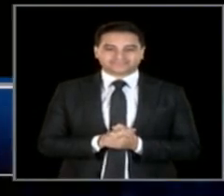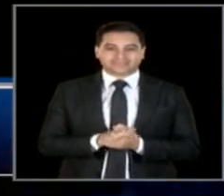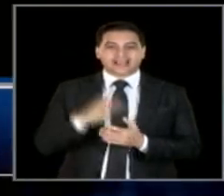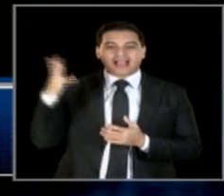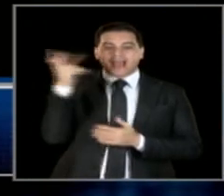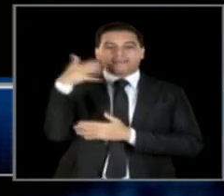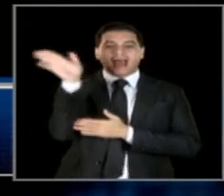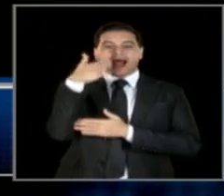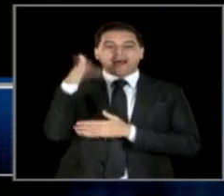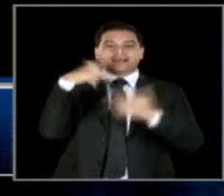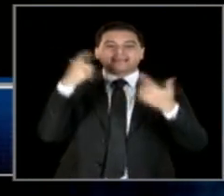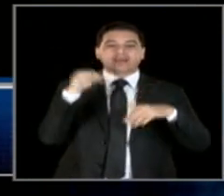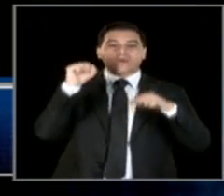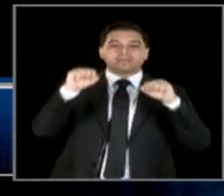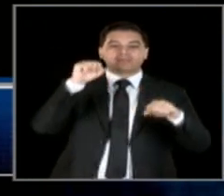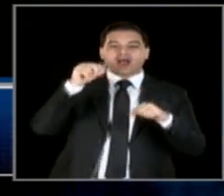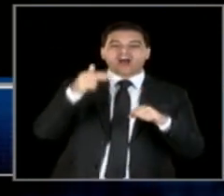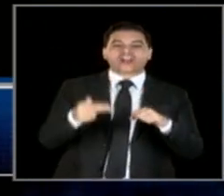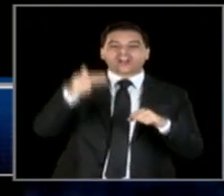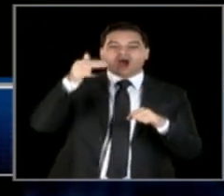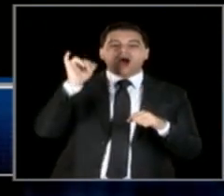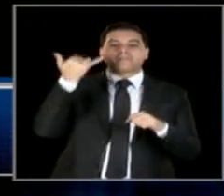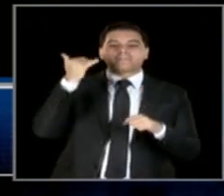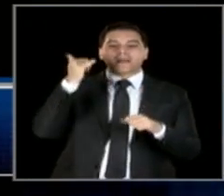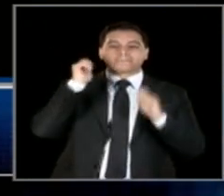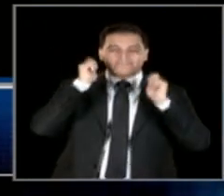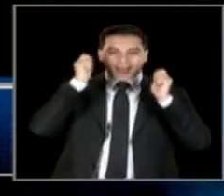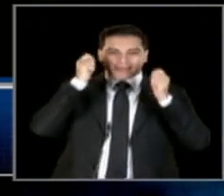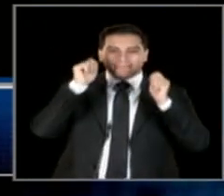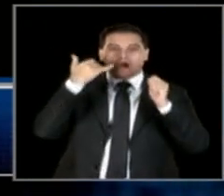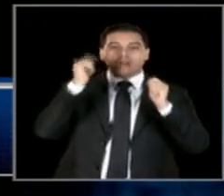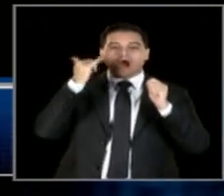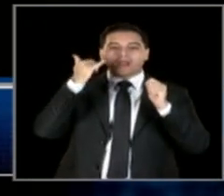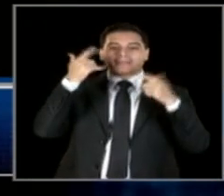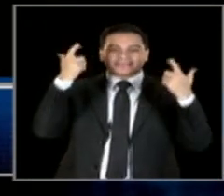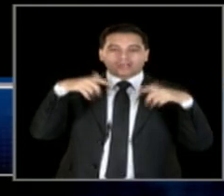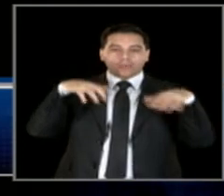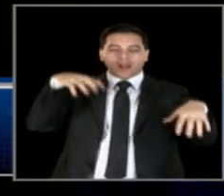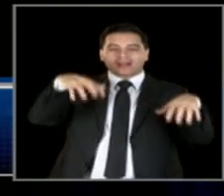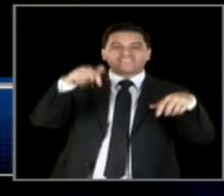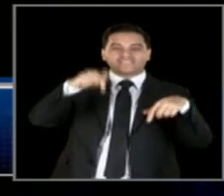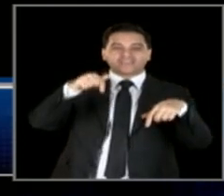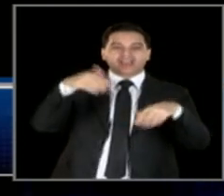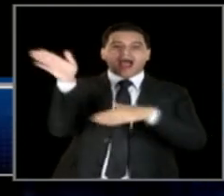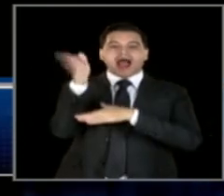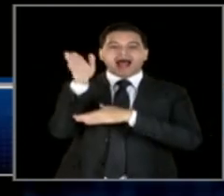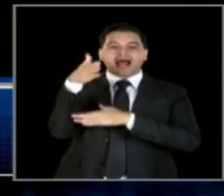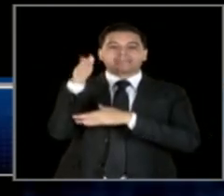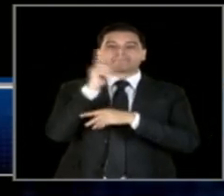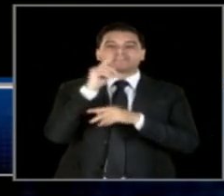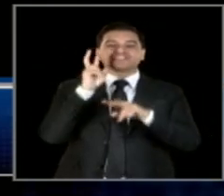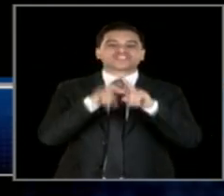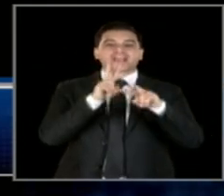كم عدد أعلام دول المغرب العربي التي لا يوجد على علمها